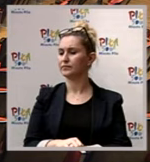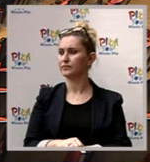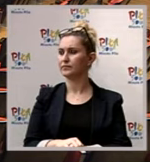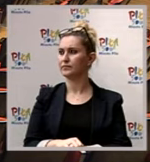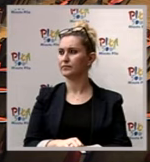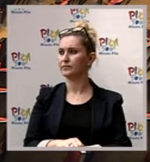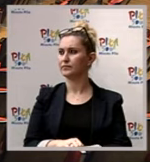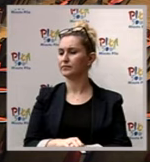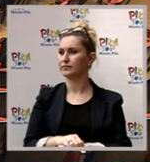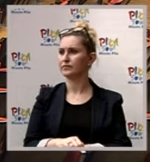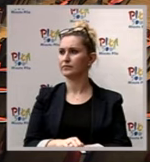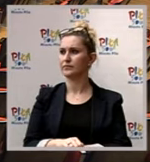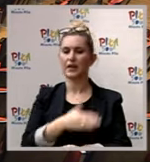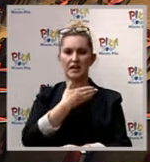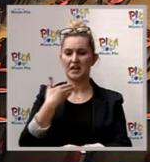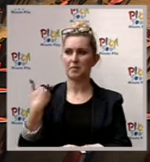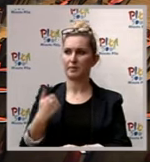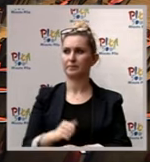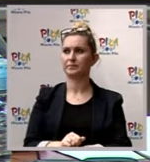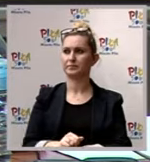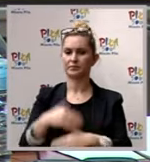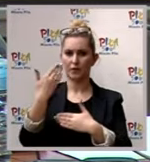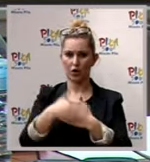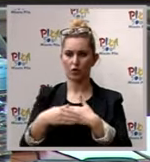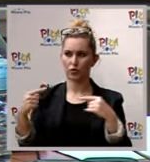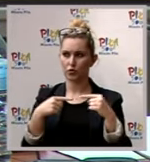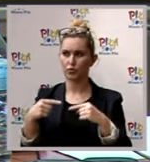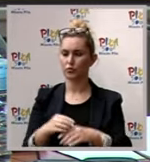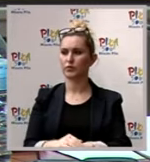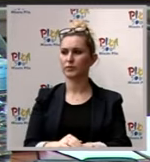informacji? Nie widzę. Wobec tego dziękuję.